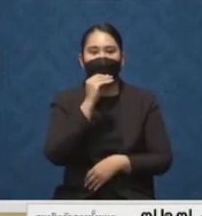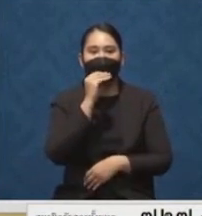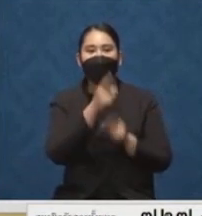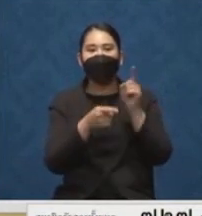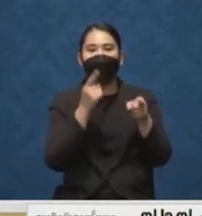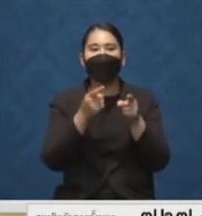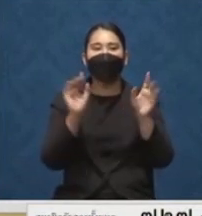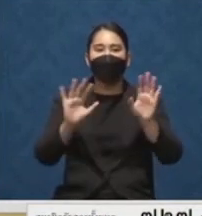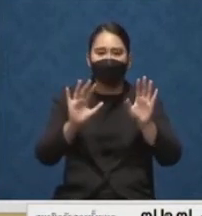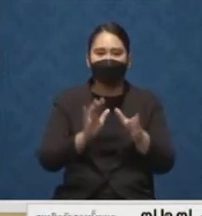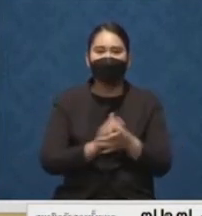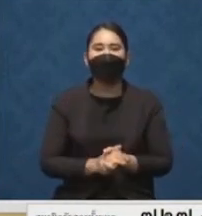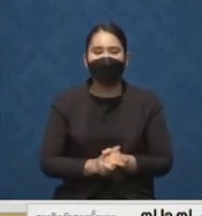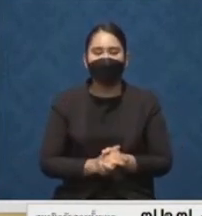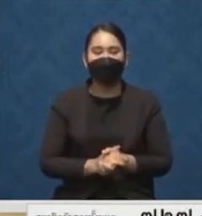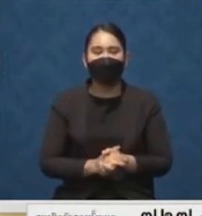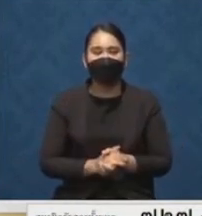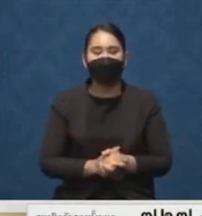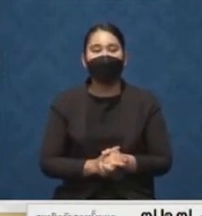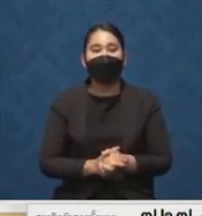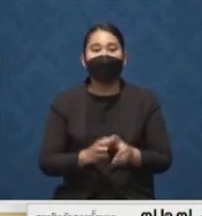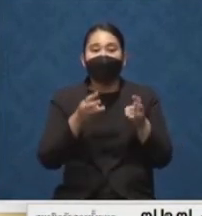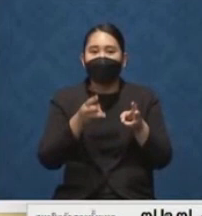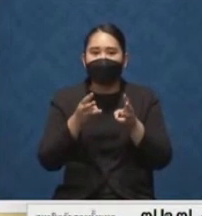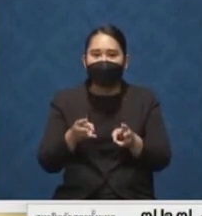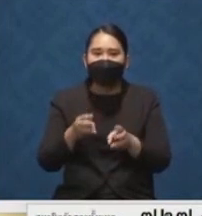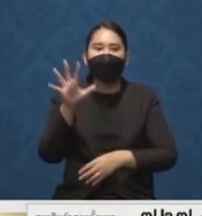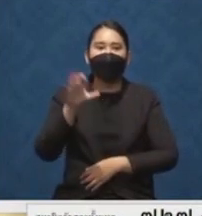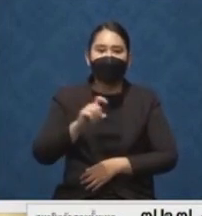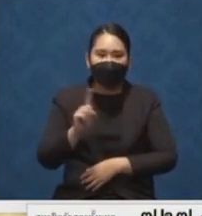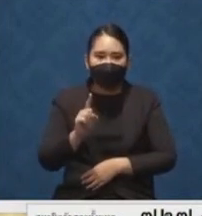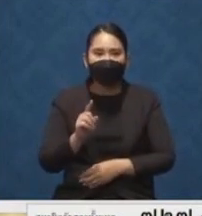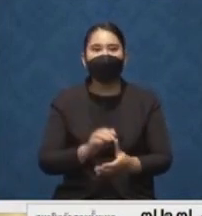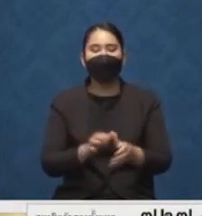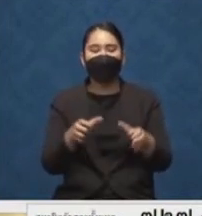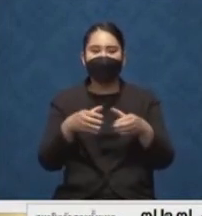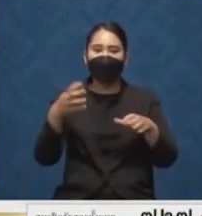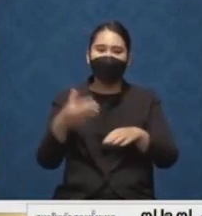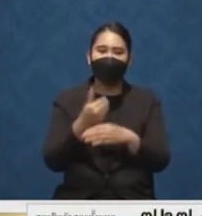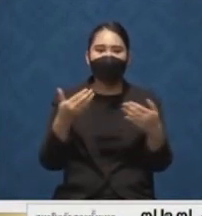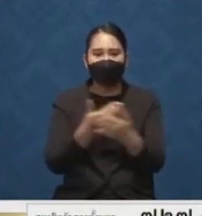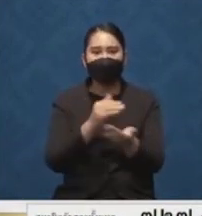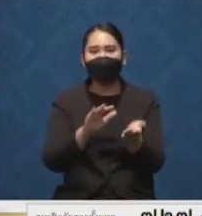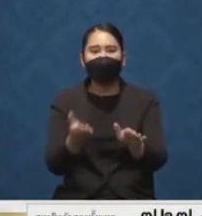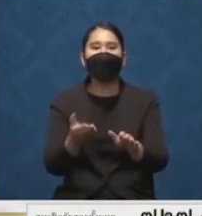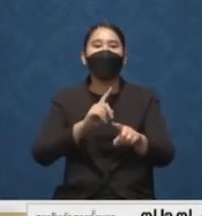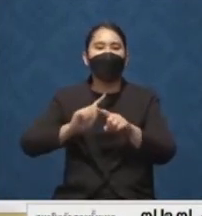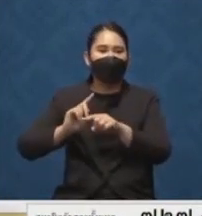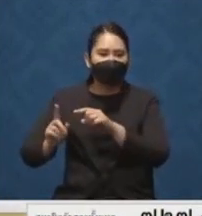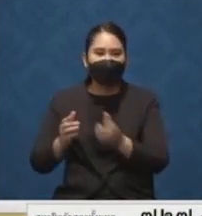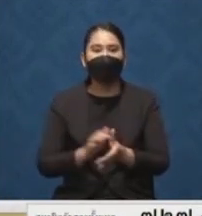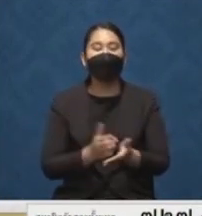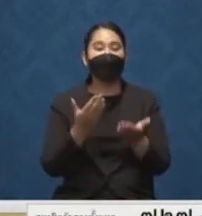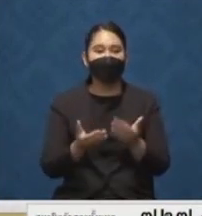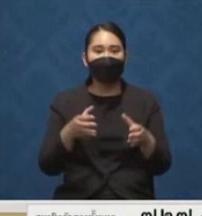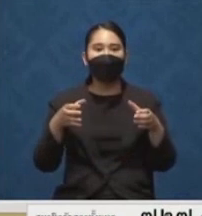นะครับจะมาด้วยวิธีการอย่างไรพรรคจะเปลี่ยนอย่างไรหรือว่ามี